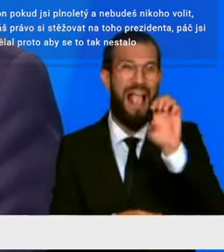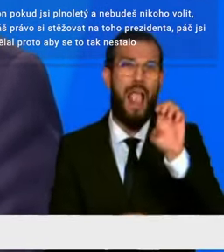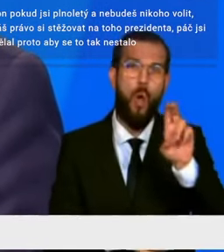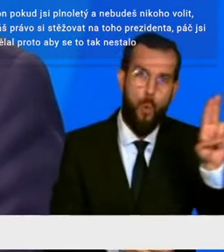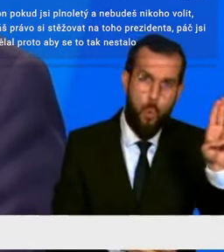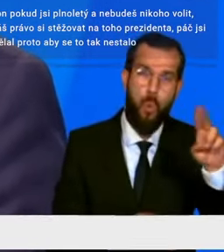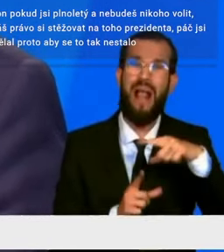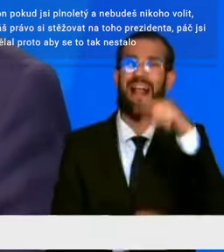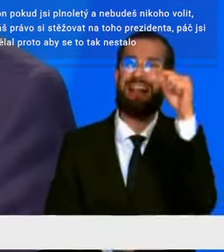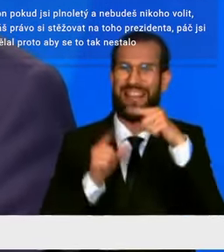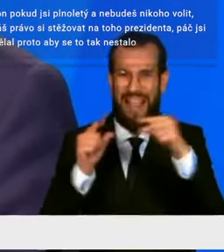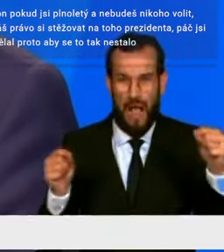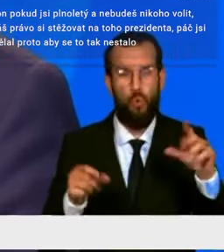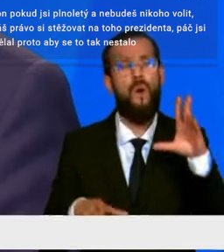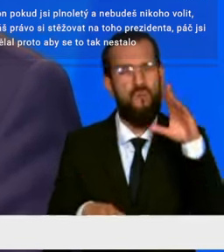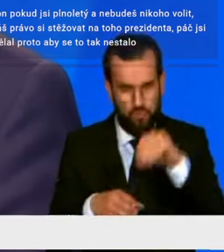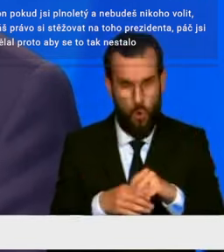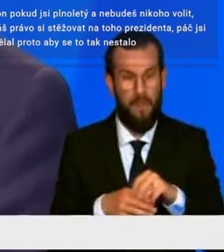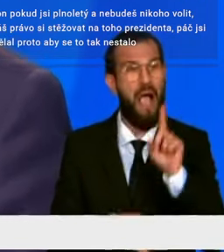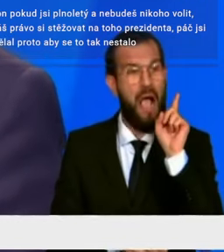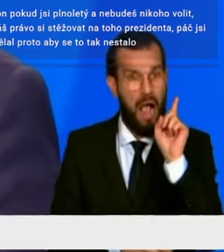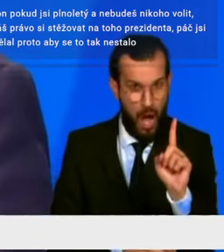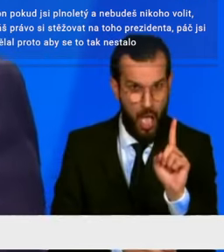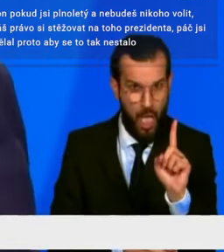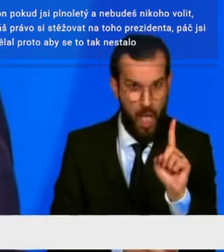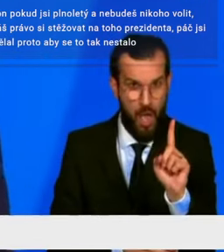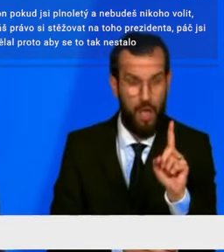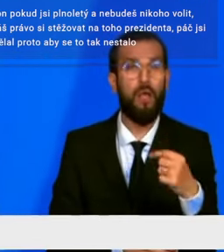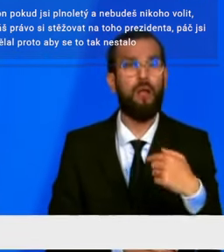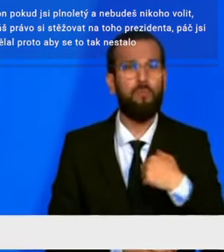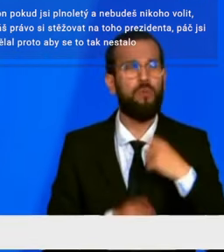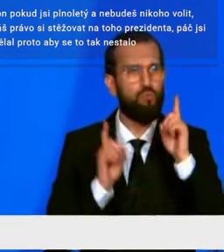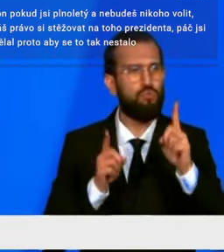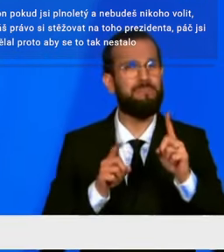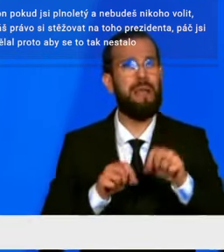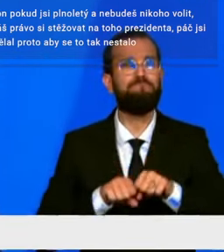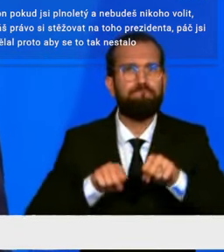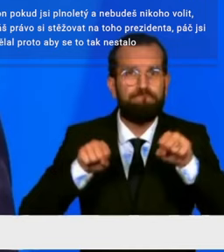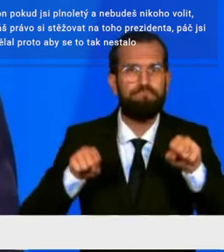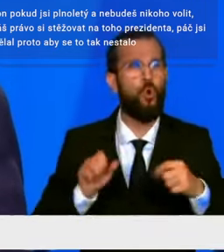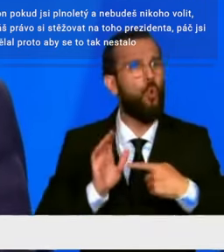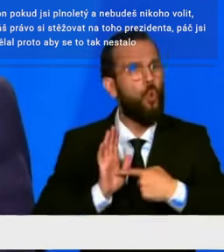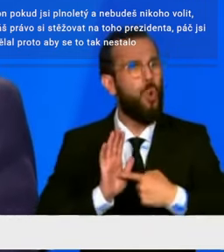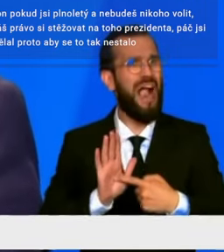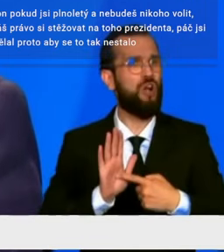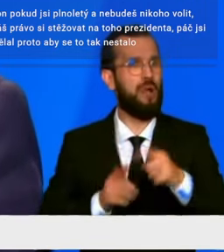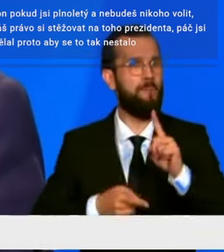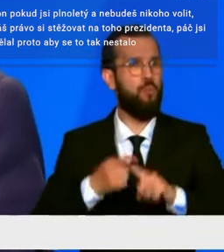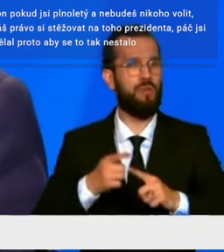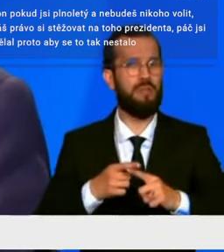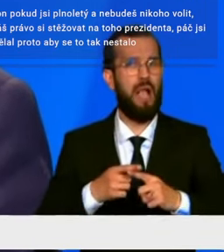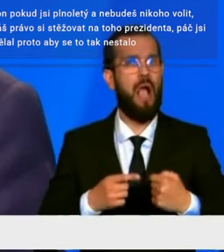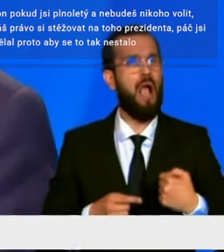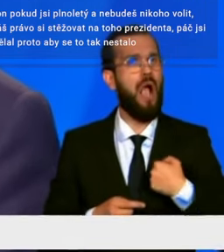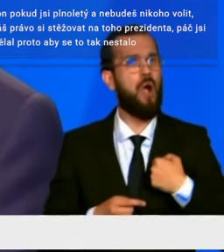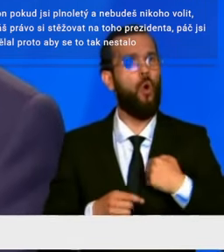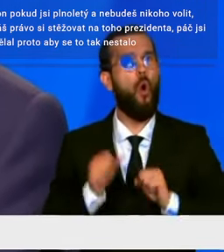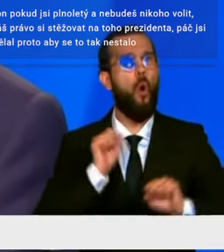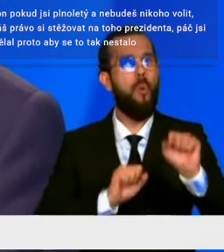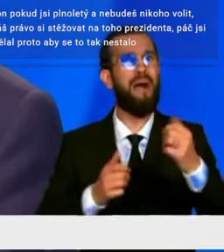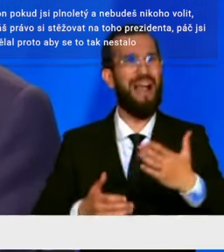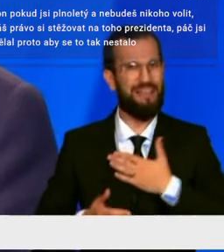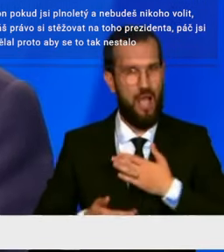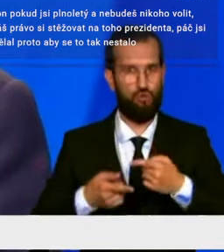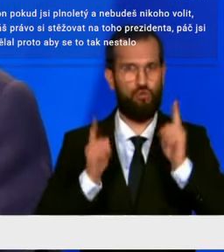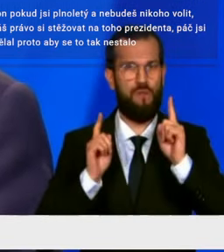severoatlantickej aliancii ale hovorím že tam musíme robiť suverénnu našu zahraničnú politiku hájiť si národno štátne záujmy Slovenskej